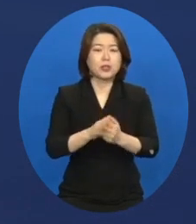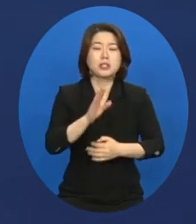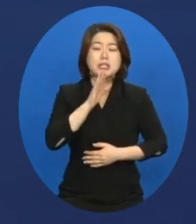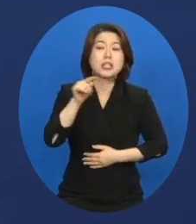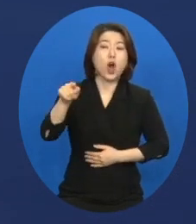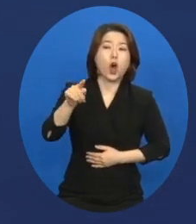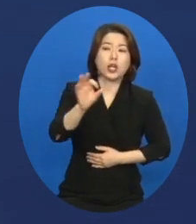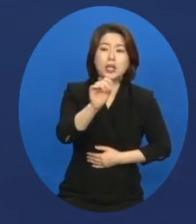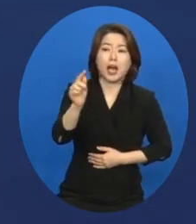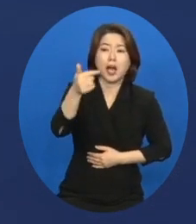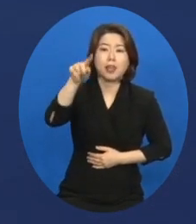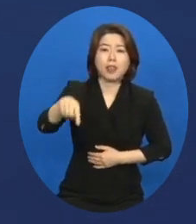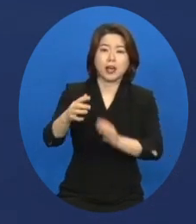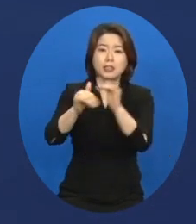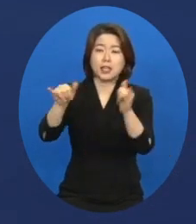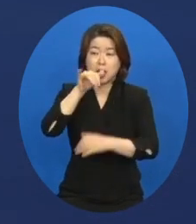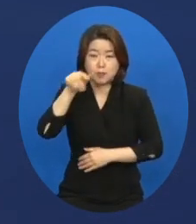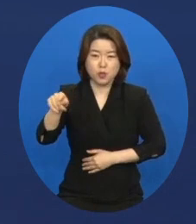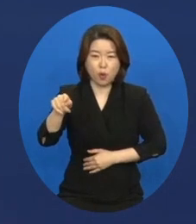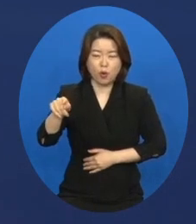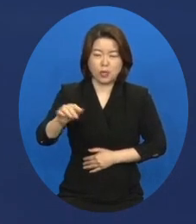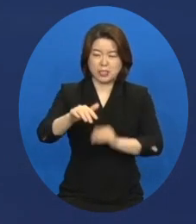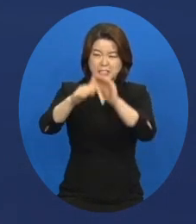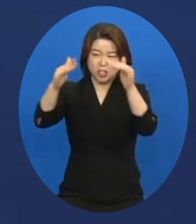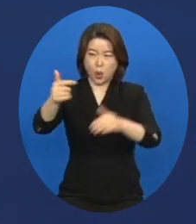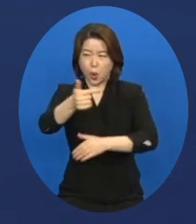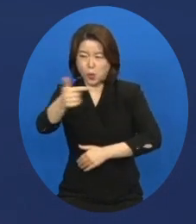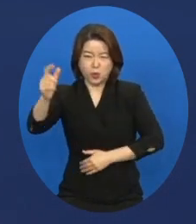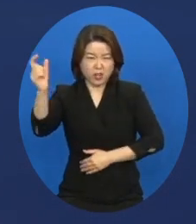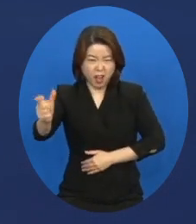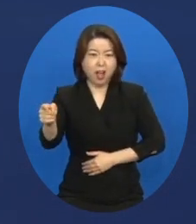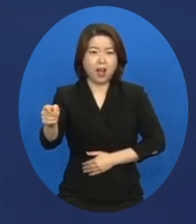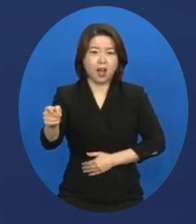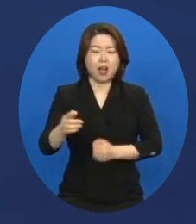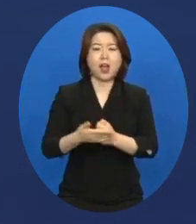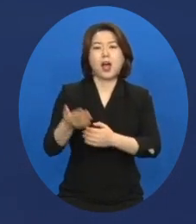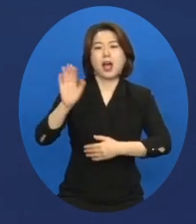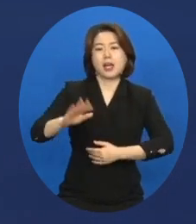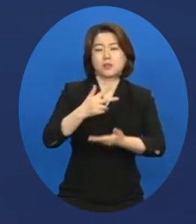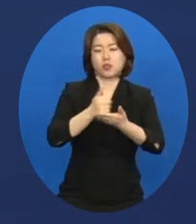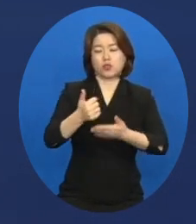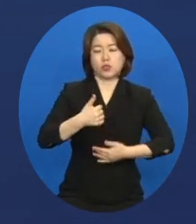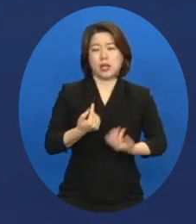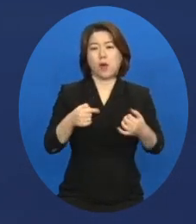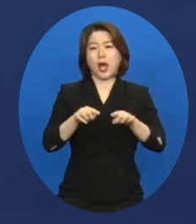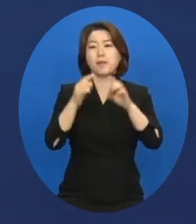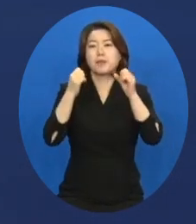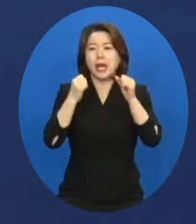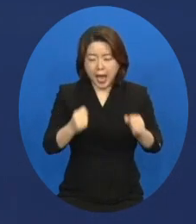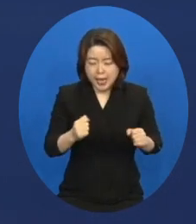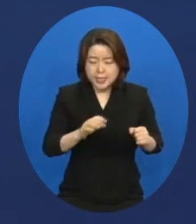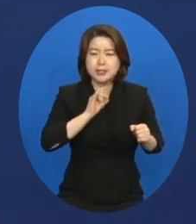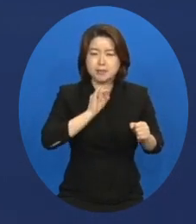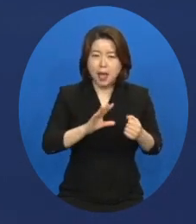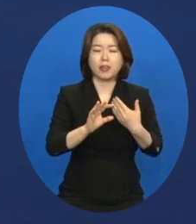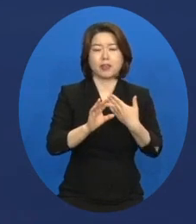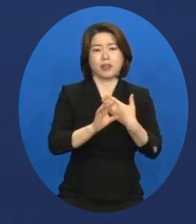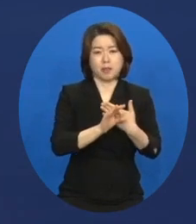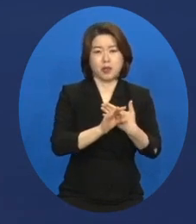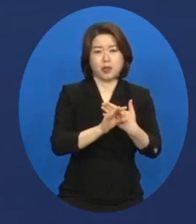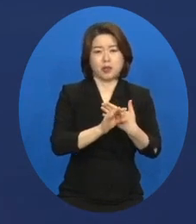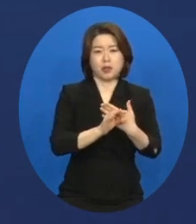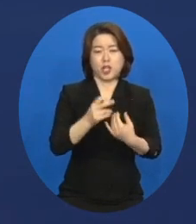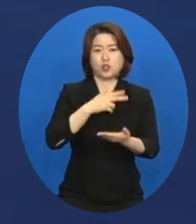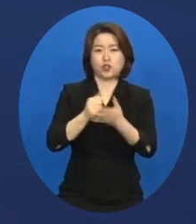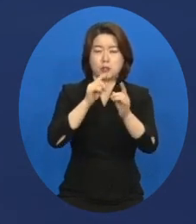거기에는 안악 사람이 있고 그 성읍은 크고 견고합니다. 그러나 주님께서 나와 함께 하시기만 한다면